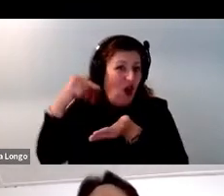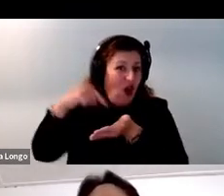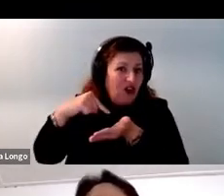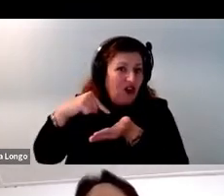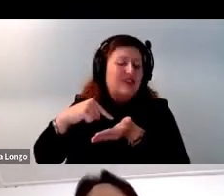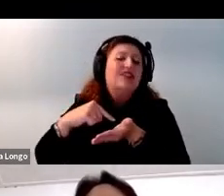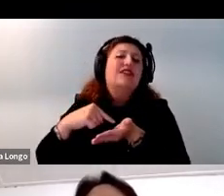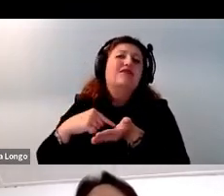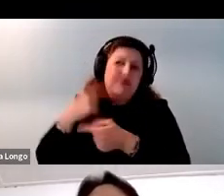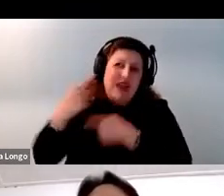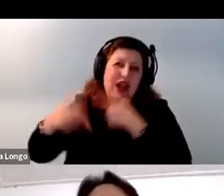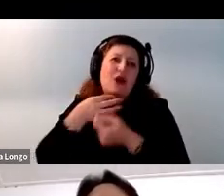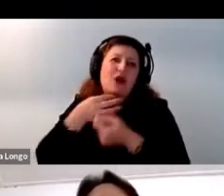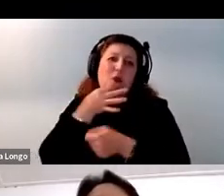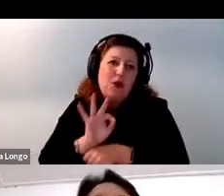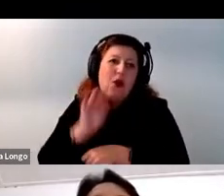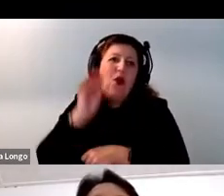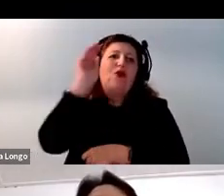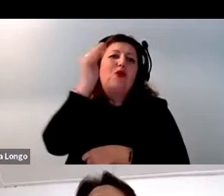per il futuro.